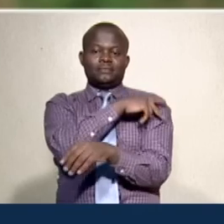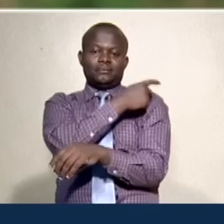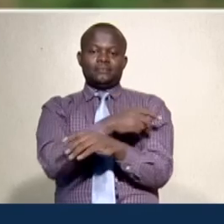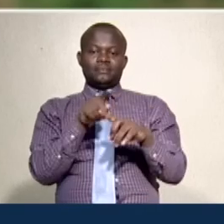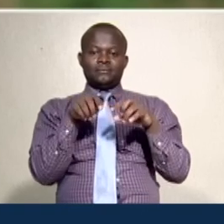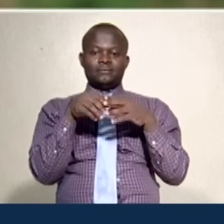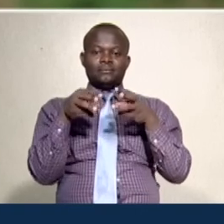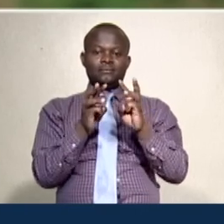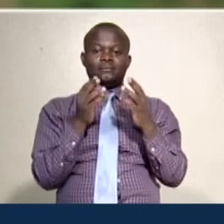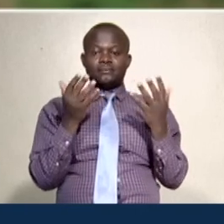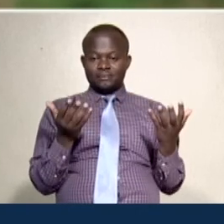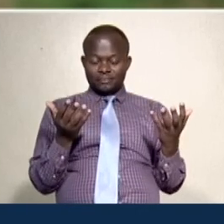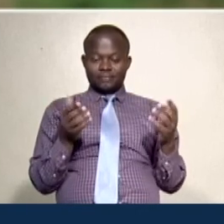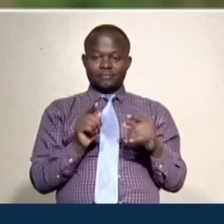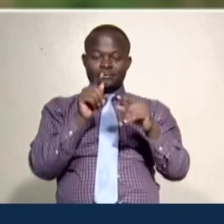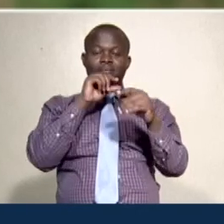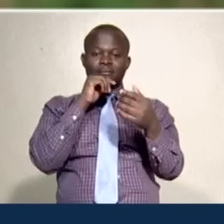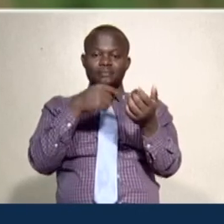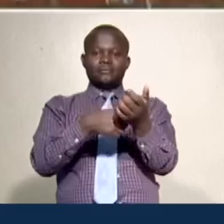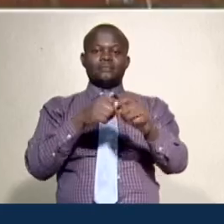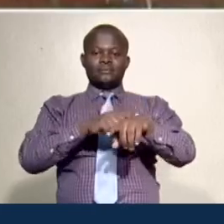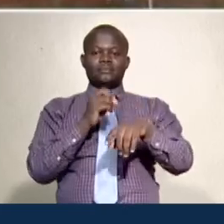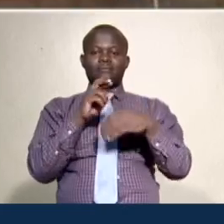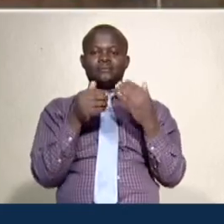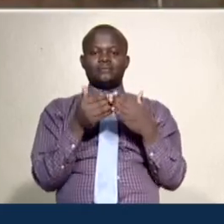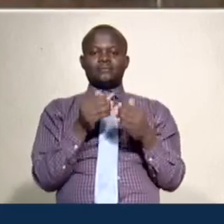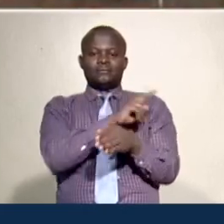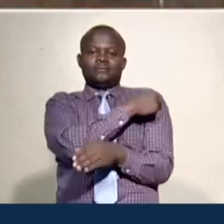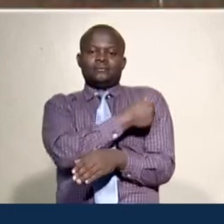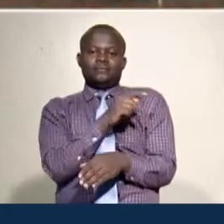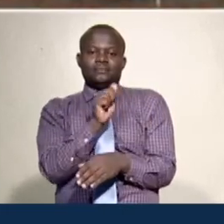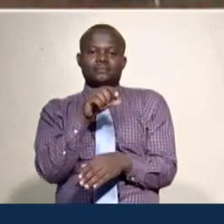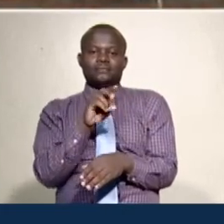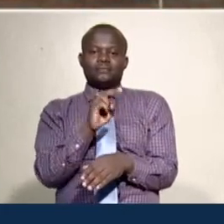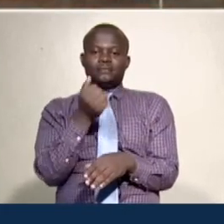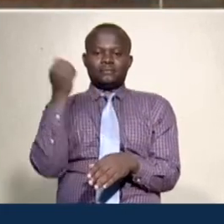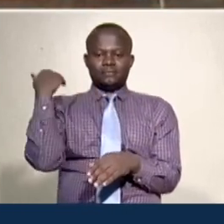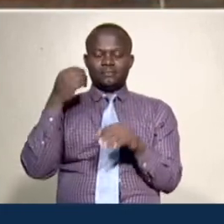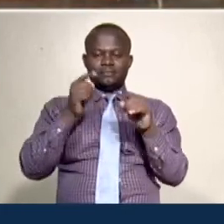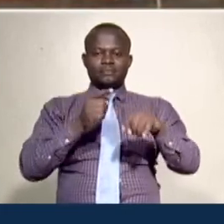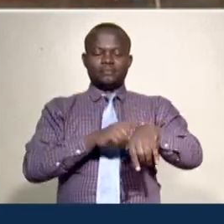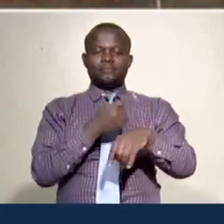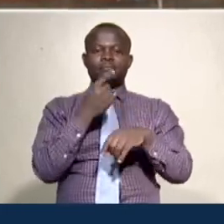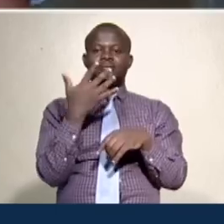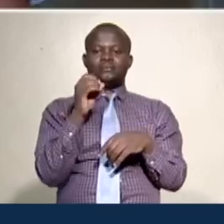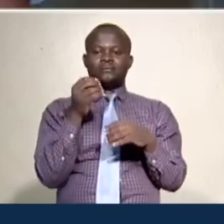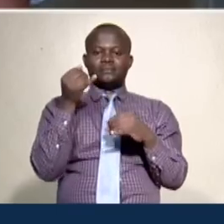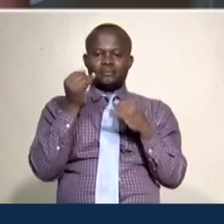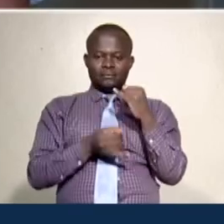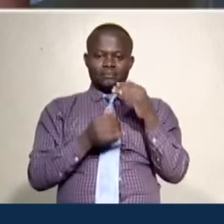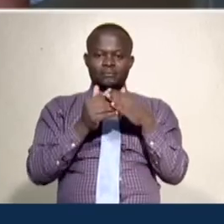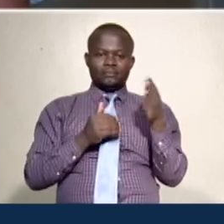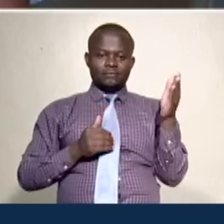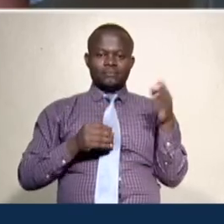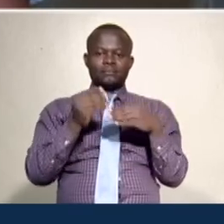bitewe n'uburyo havuga ati none ndagiye sindi buvuri ku gihe cyangwa se ibi bitaro bya Kaduha biheruka kuza ku mwanya wa 50 ubanziriza uwa nyuma mu gihugu hose